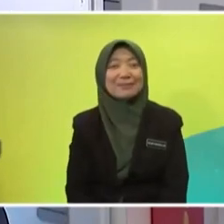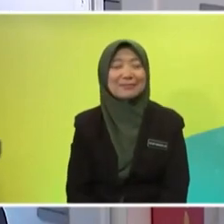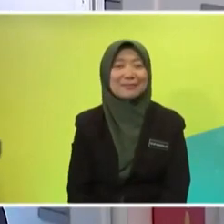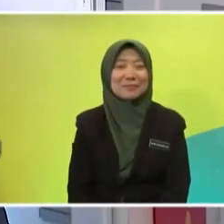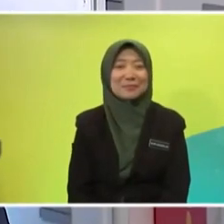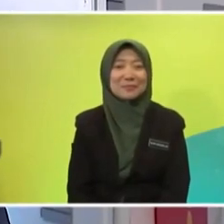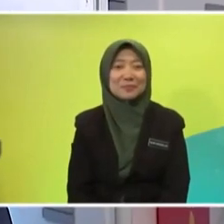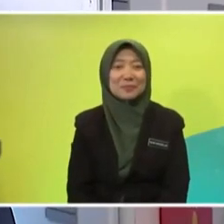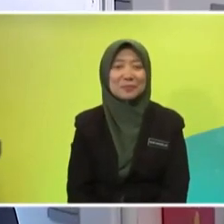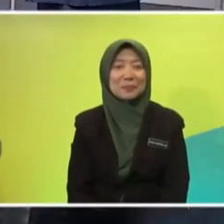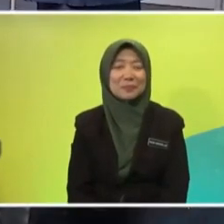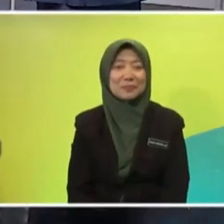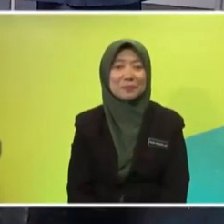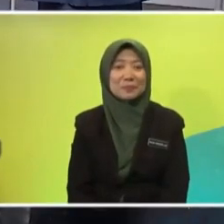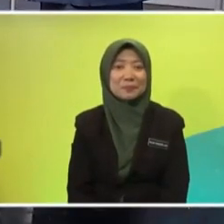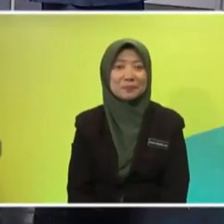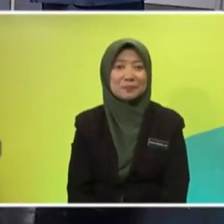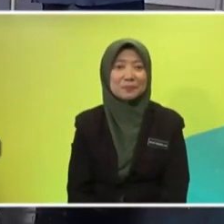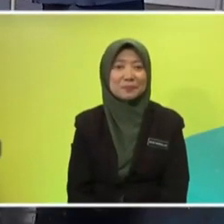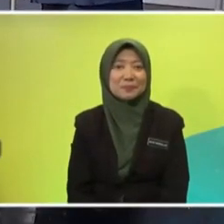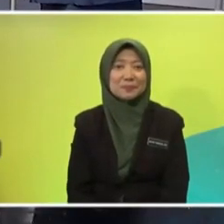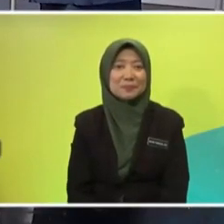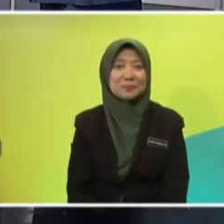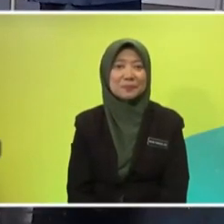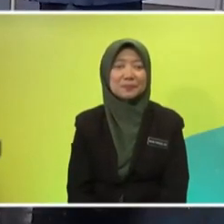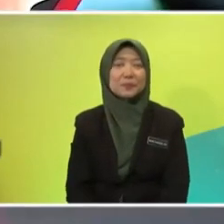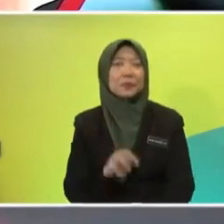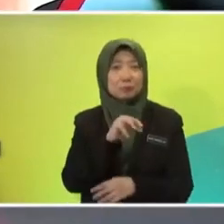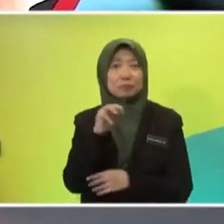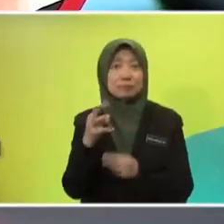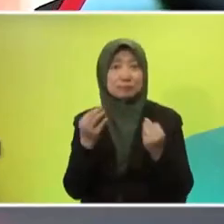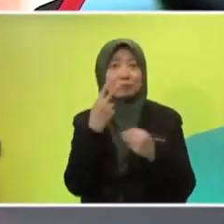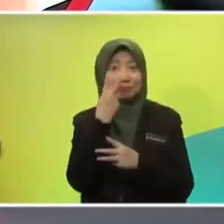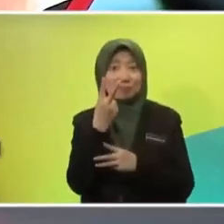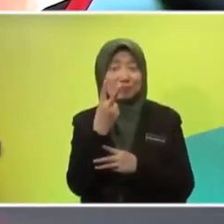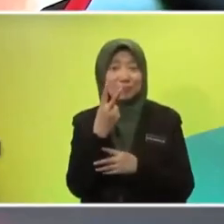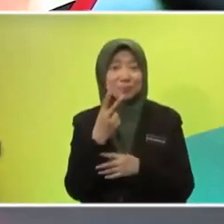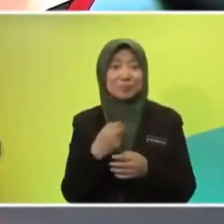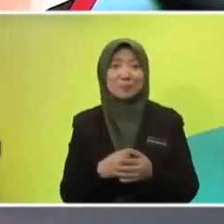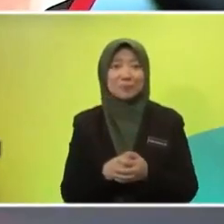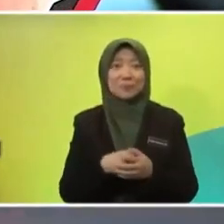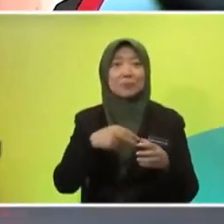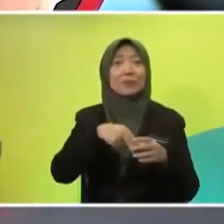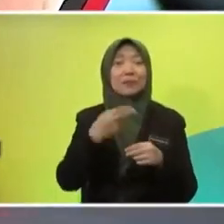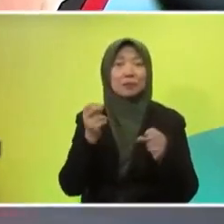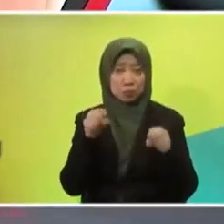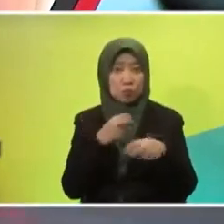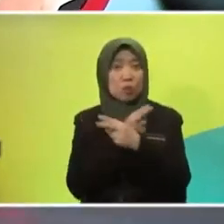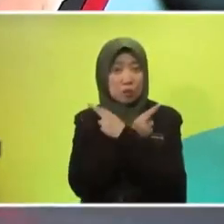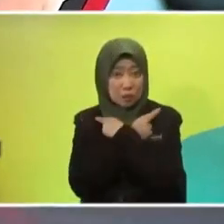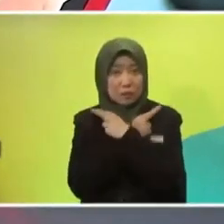cikgu Ana. Pasti adik-adik dah tak sabar nak tengok hasilnya. Yeah. Cikgu, boleh tak kalau kita berehat